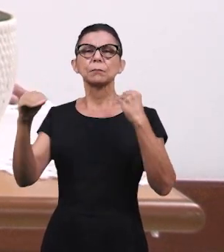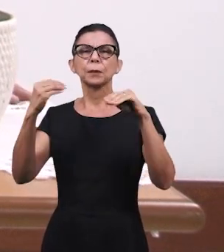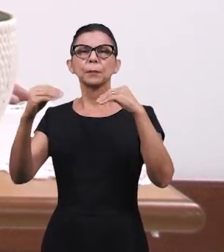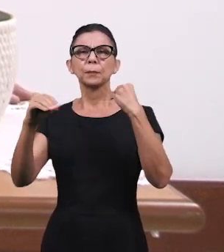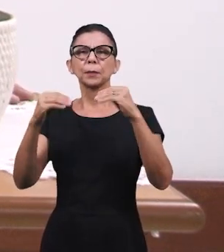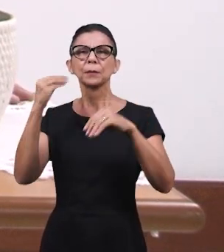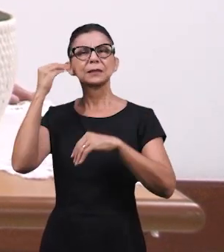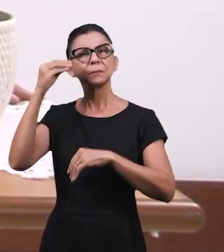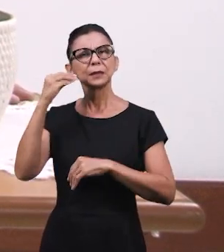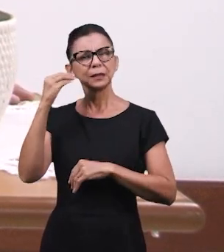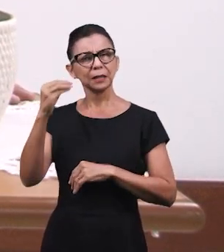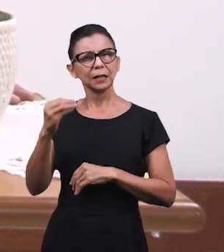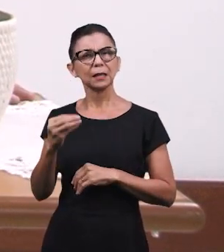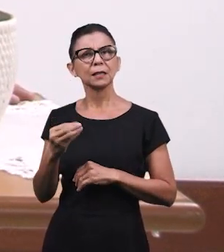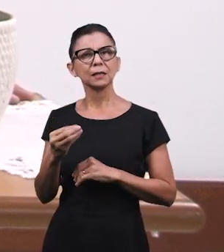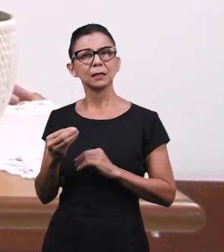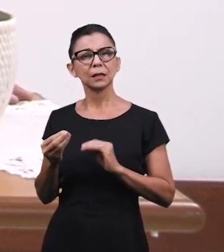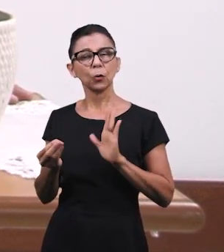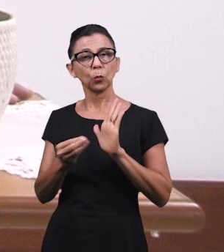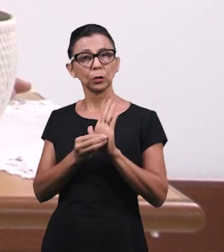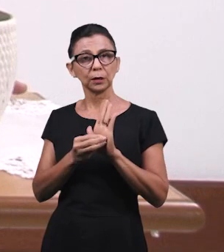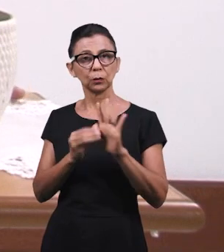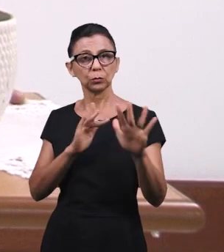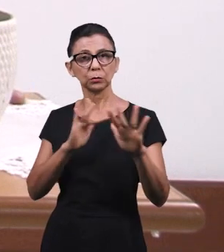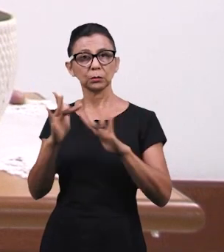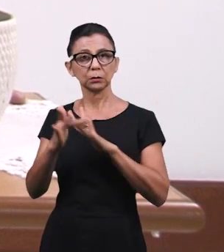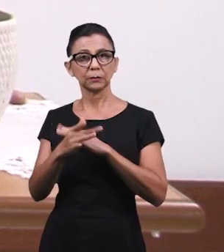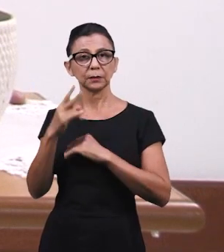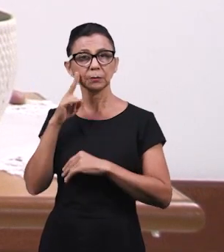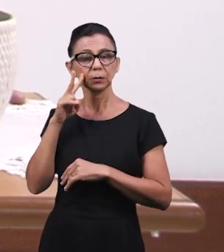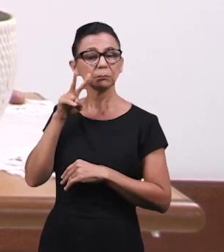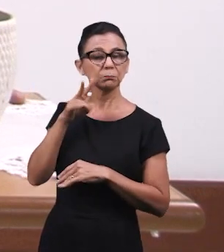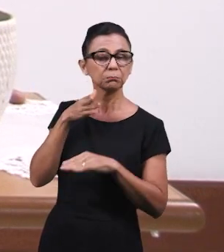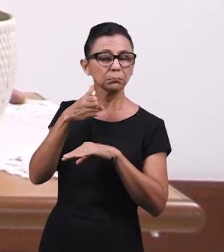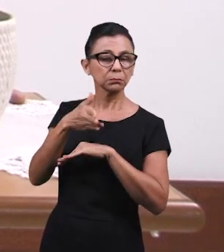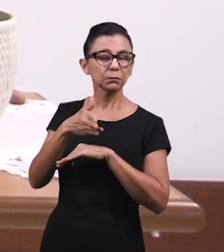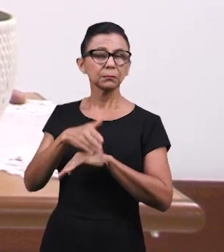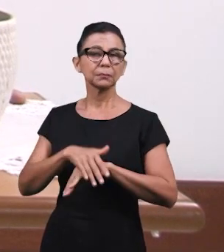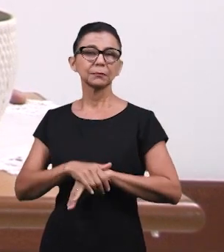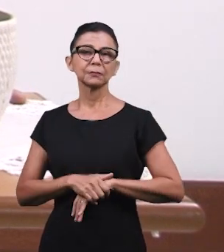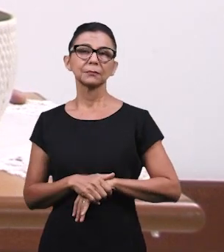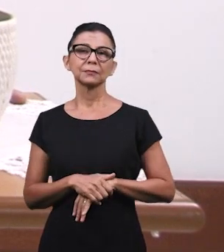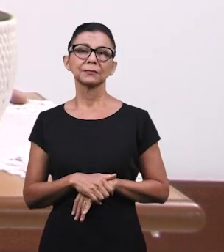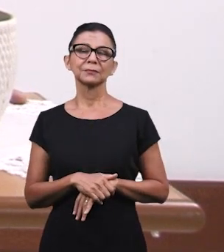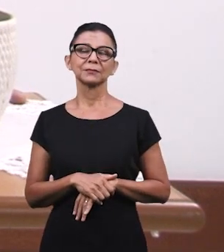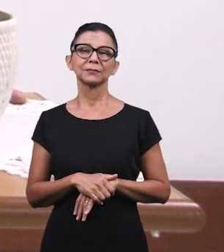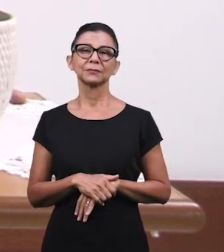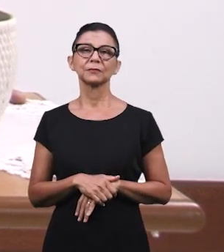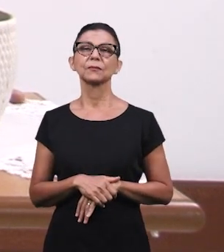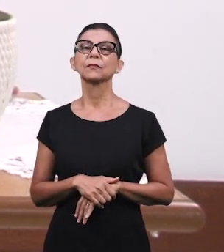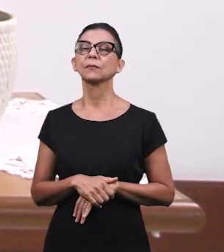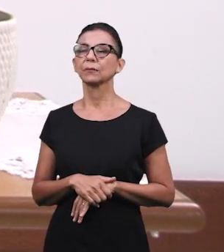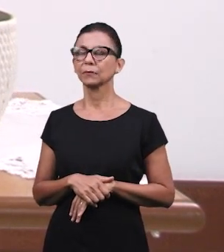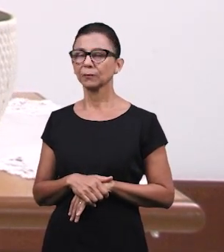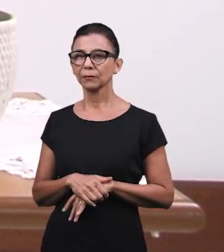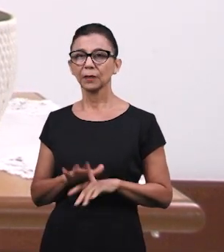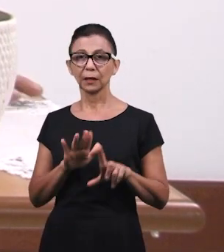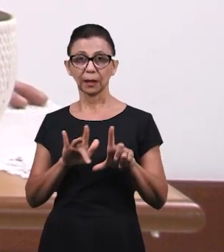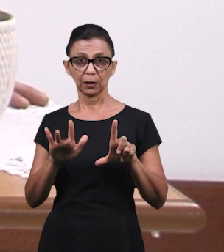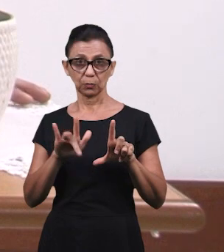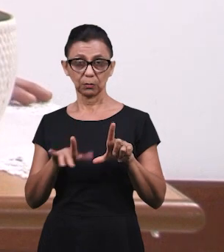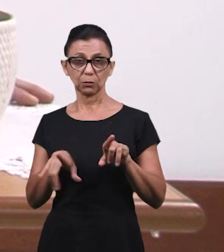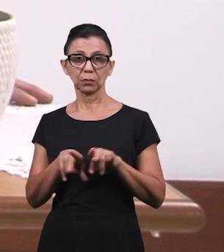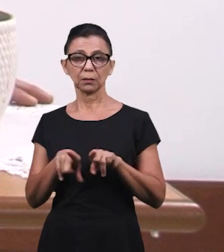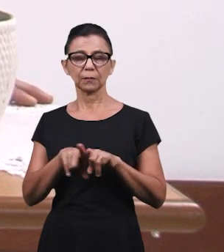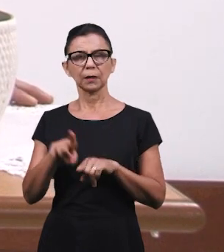экранах. Это для того, чтобы мы могли прислать вам нам ваше свидетельство. И третий номер